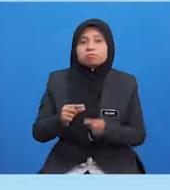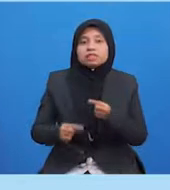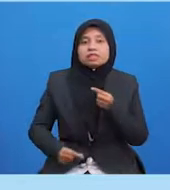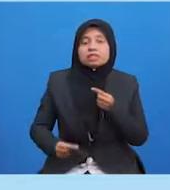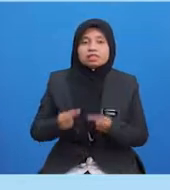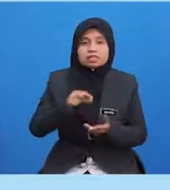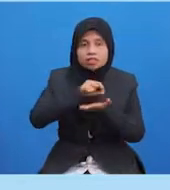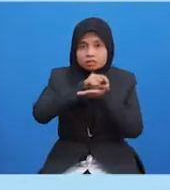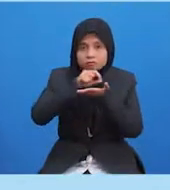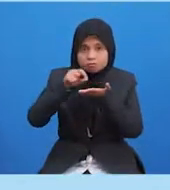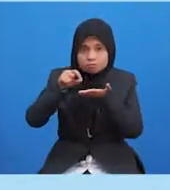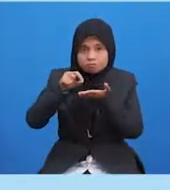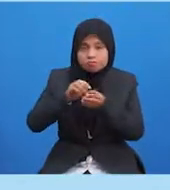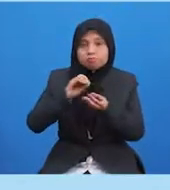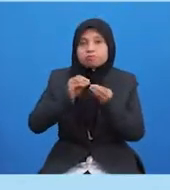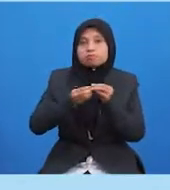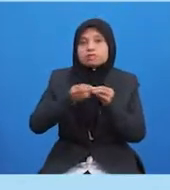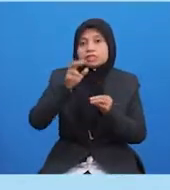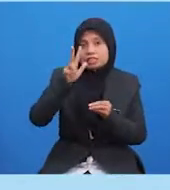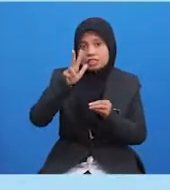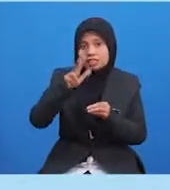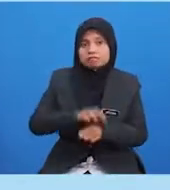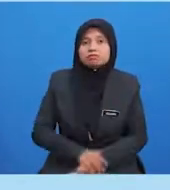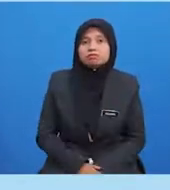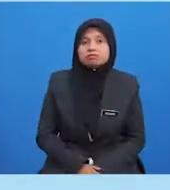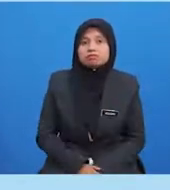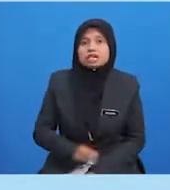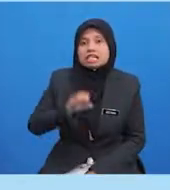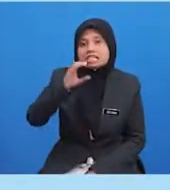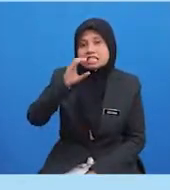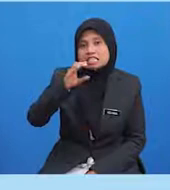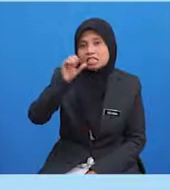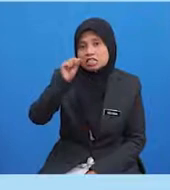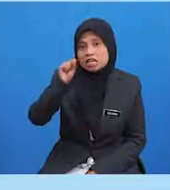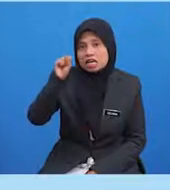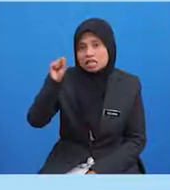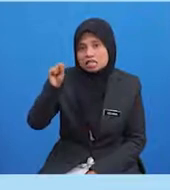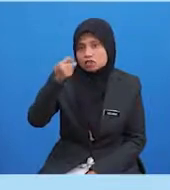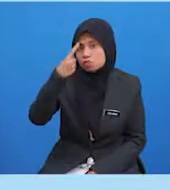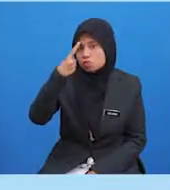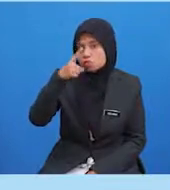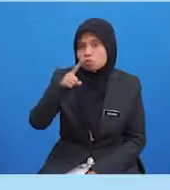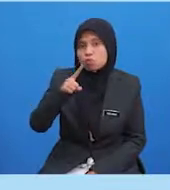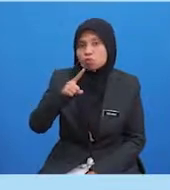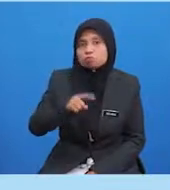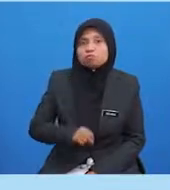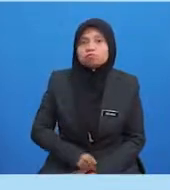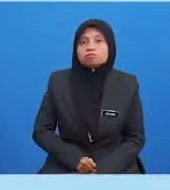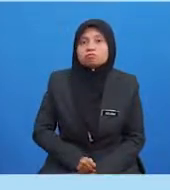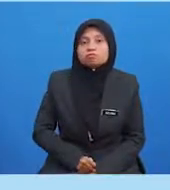font. Ketiga, menggunakan Cascading Style Sheets CSS